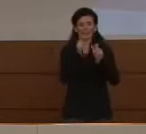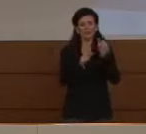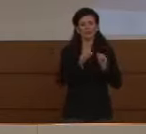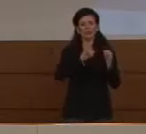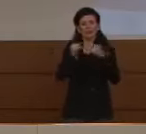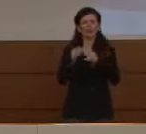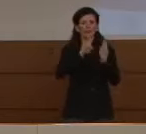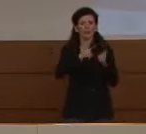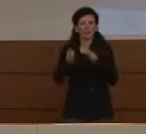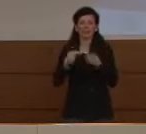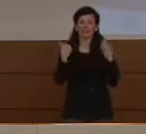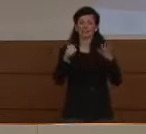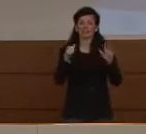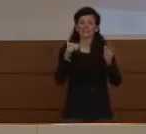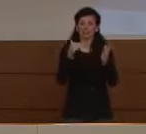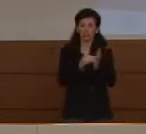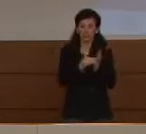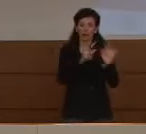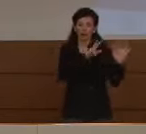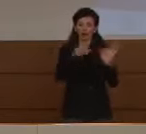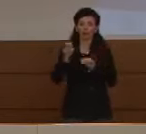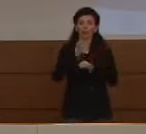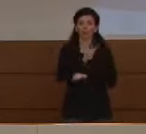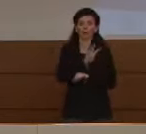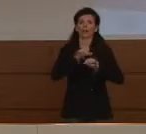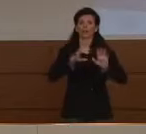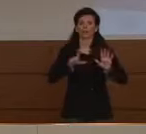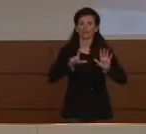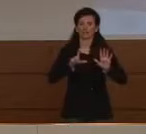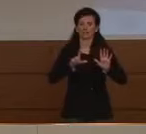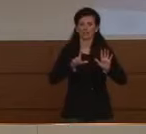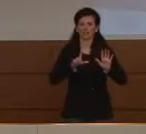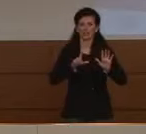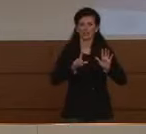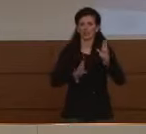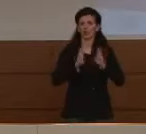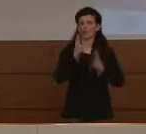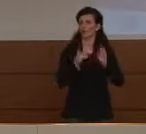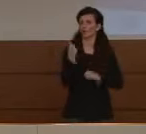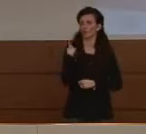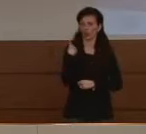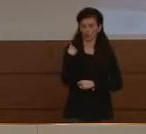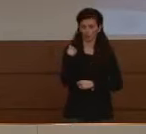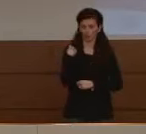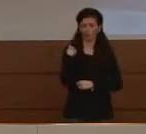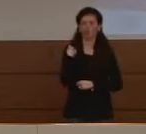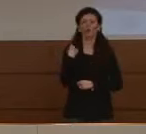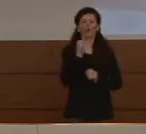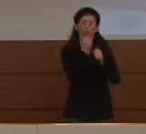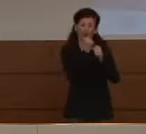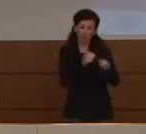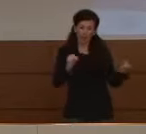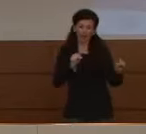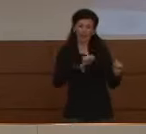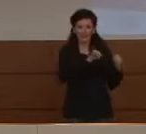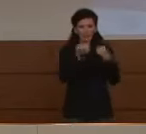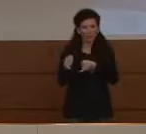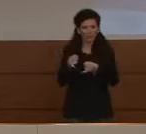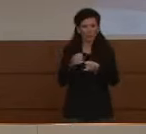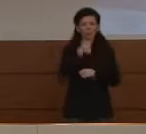16.800 47 persone rispetto a ieri le persone guarite di mese sono